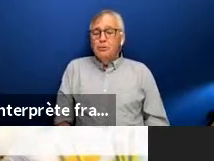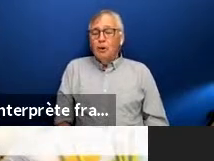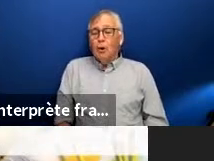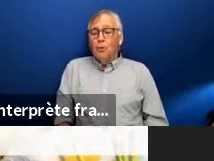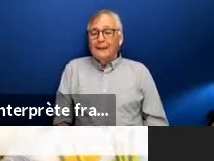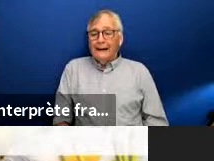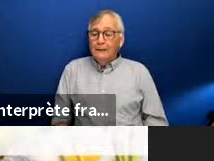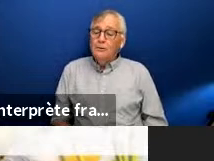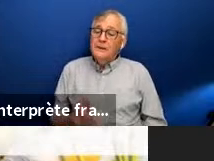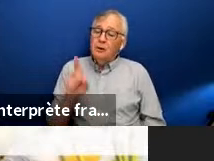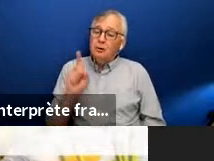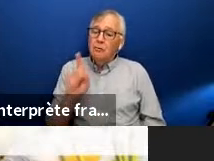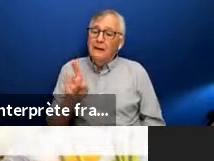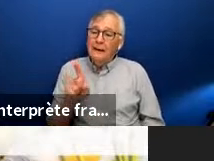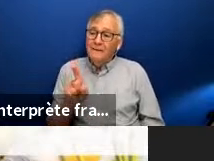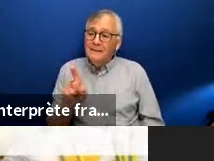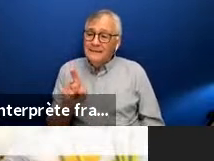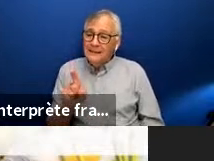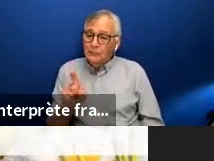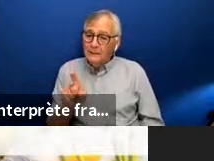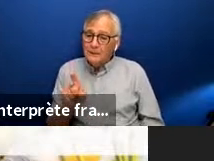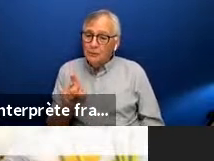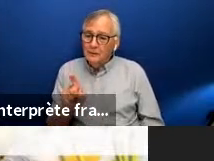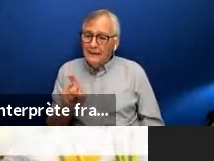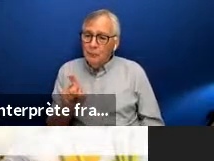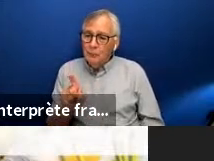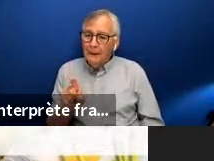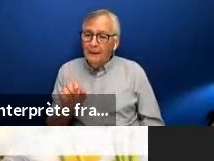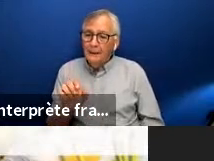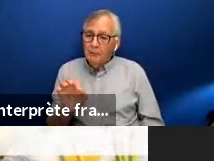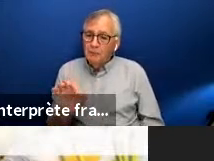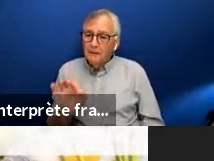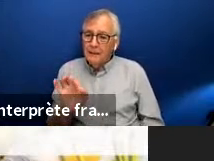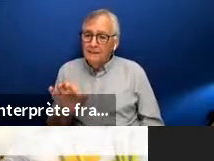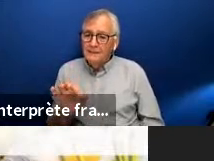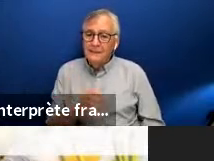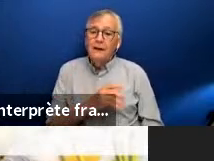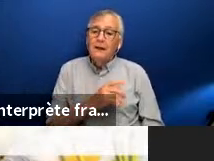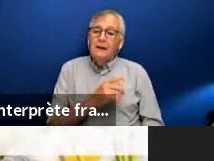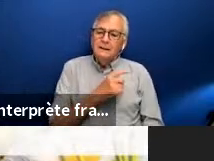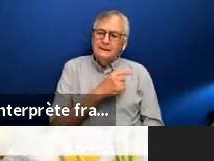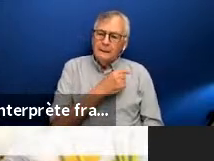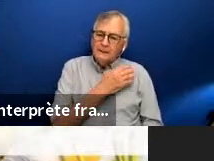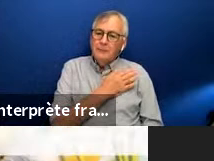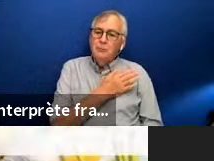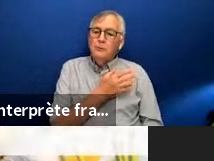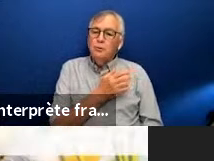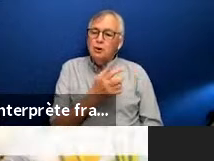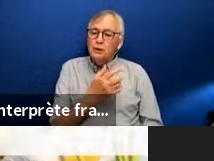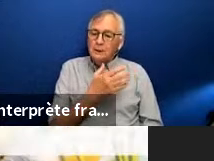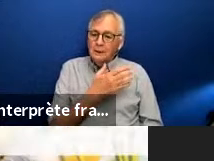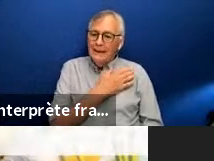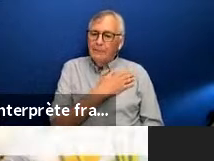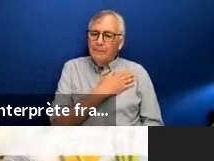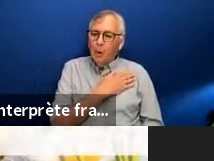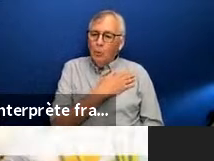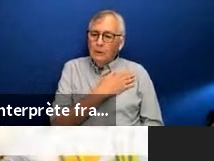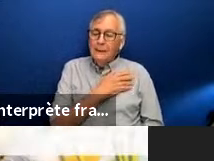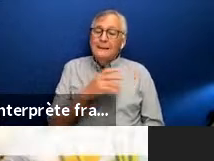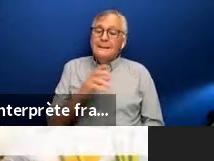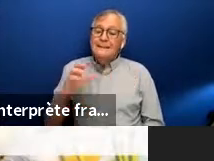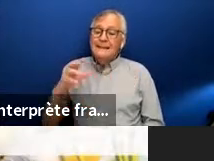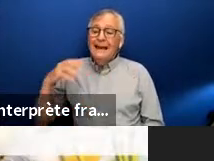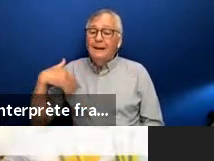Il y a plusieurs autres règles aussi. Lorsque vous voulez aviser une personne, vous voulez lui parler, vous voulez l'aviser, c'est important de lui toucher